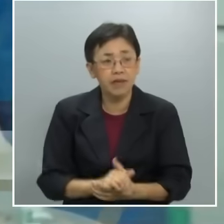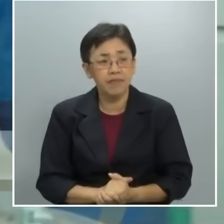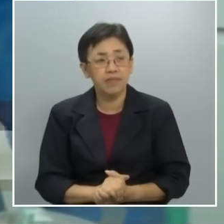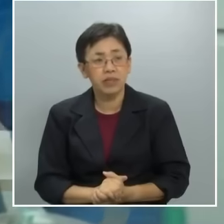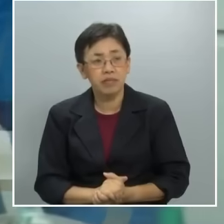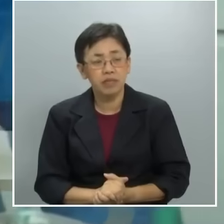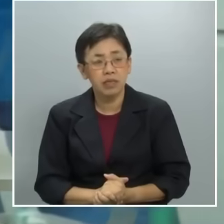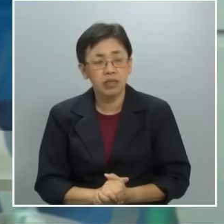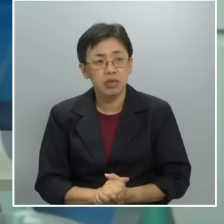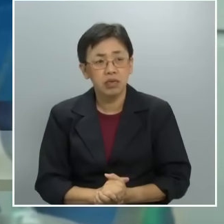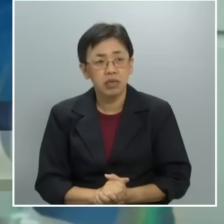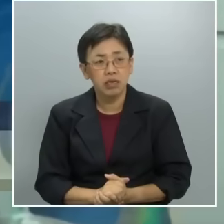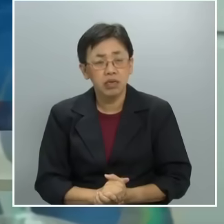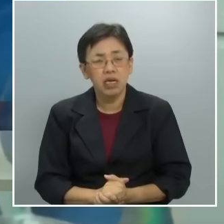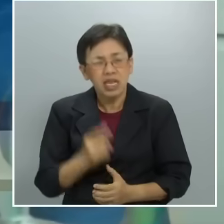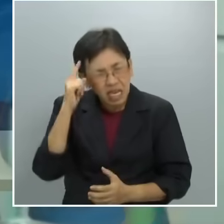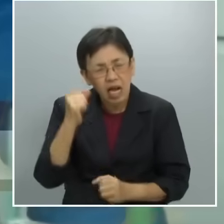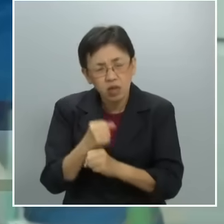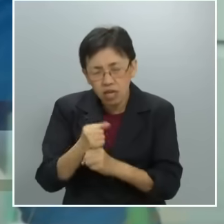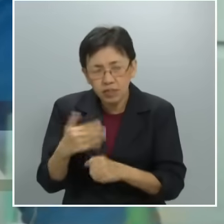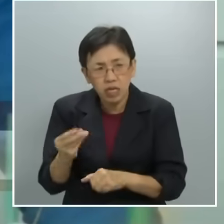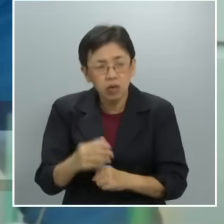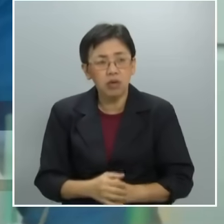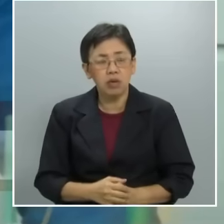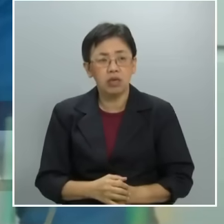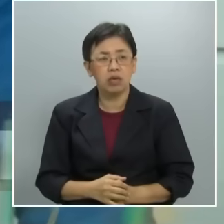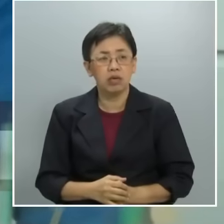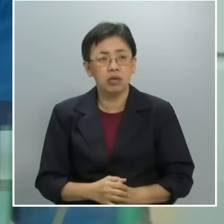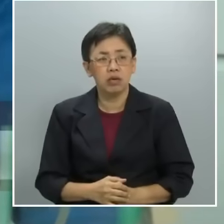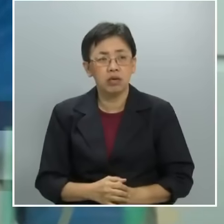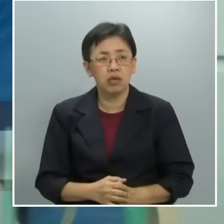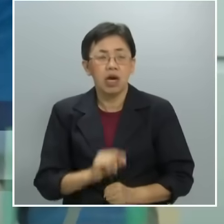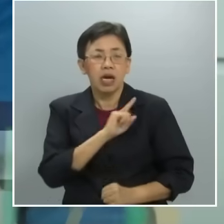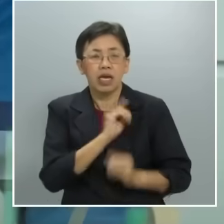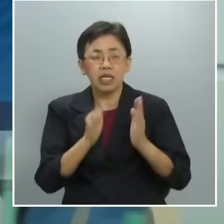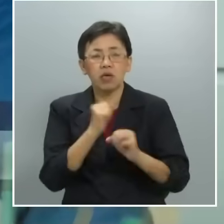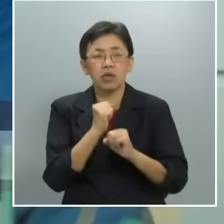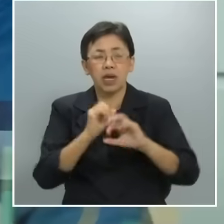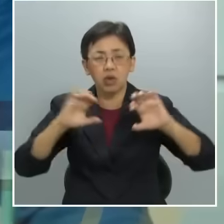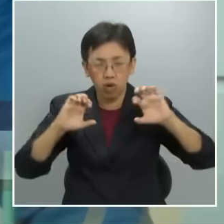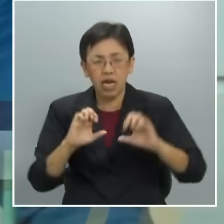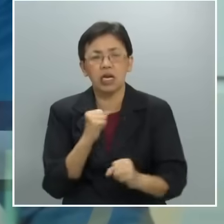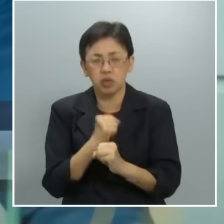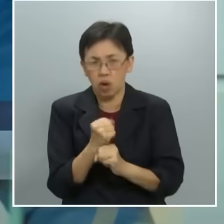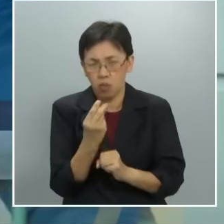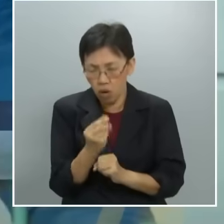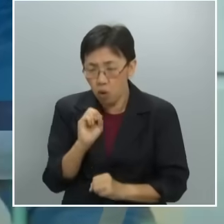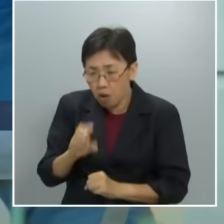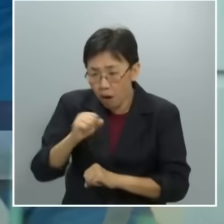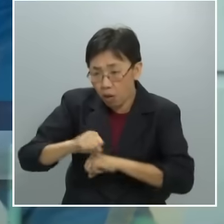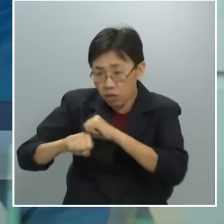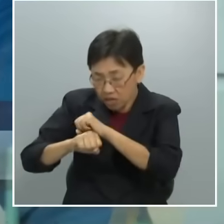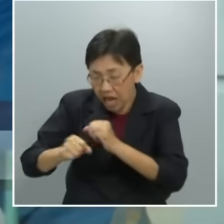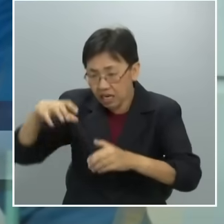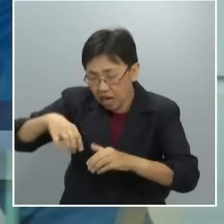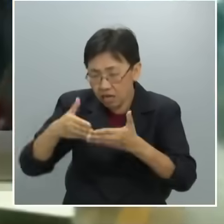ไรทุกอย่างที่ท่านควรจะส่งมอบได้แล้ว ใช่ครับท่านนายก เป็นหน้าที่ของเจ้าหน้าที่รัฐที่ต้องเร่งรัดให้กับผู้รับเหมาท